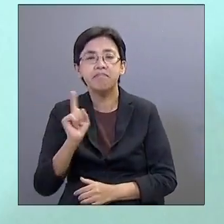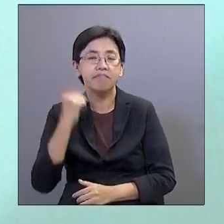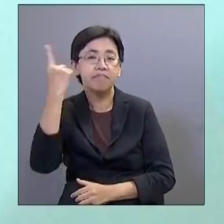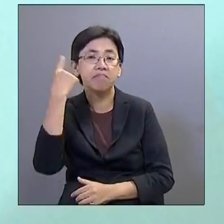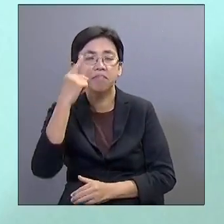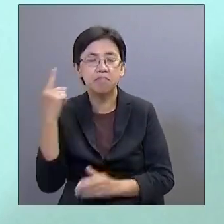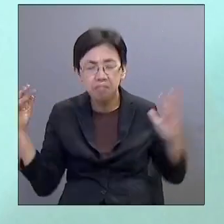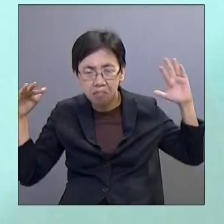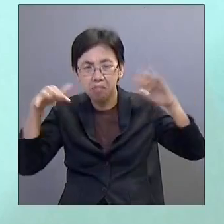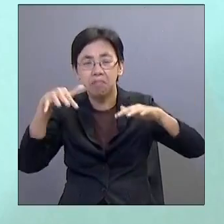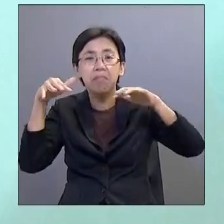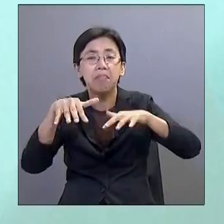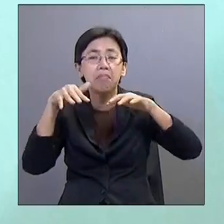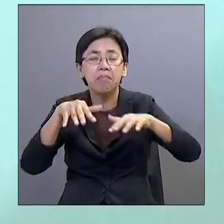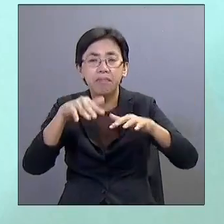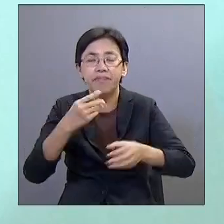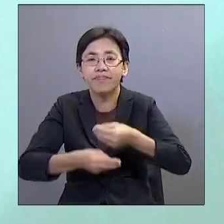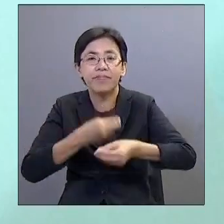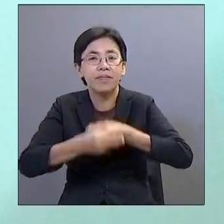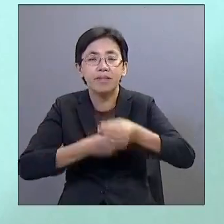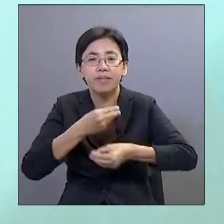เยอะพ่อค้าแม่ค้าขายของฝากของที่ระ